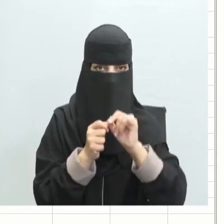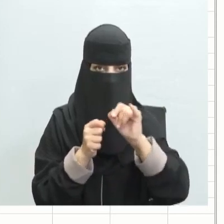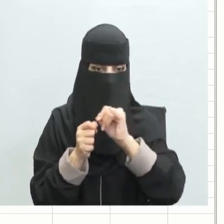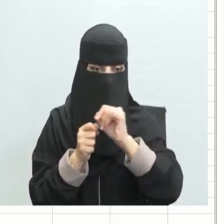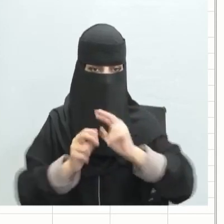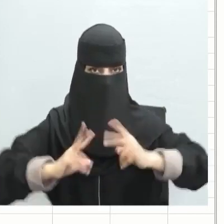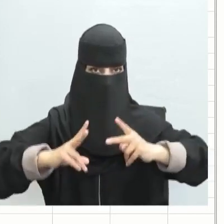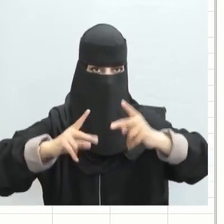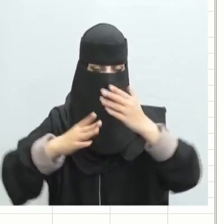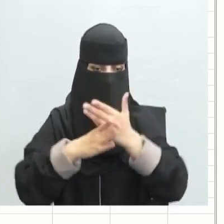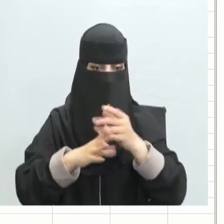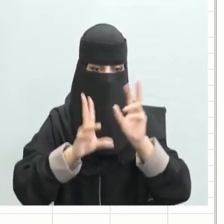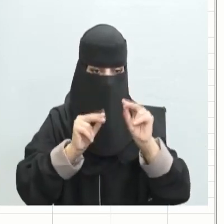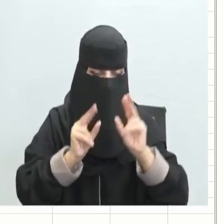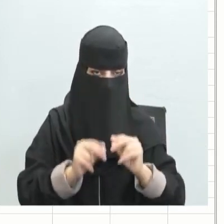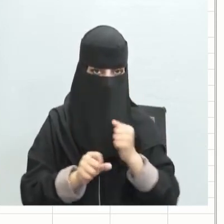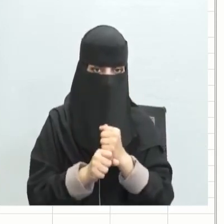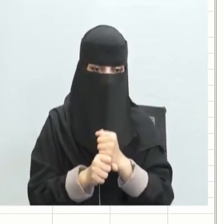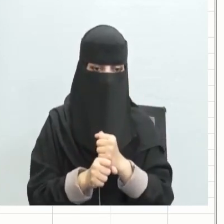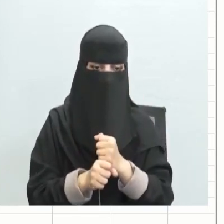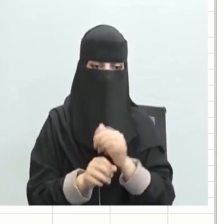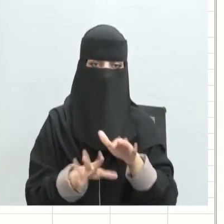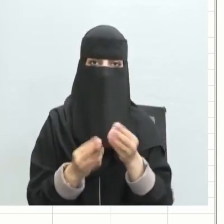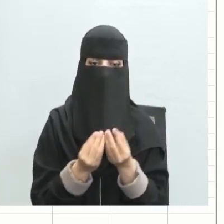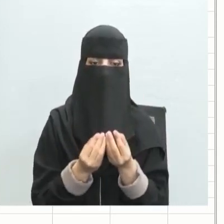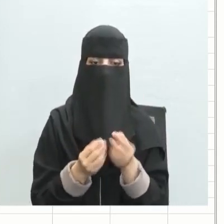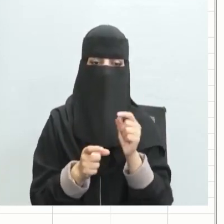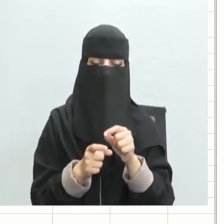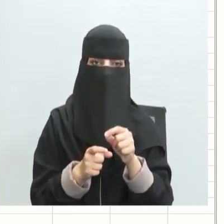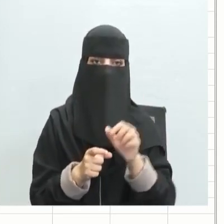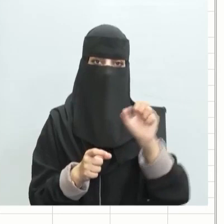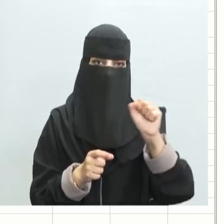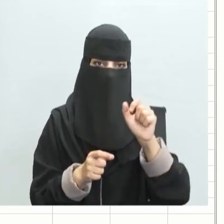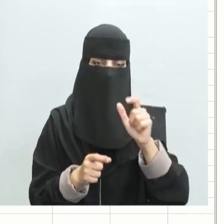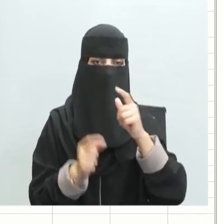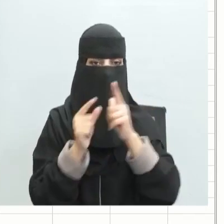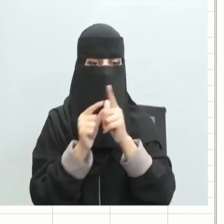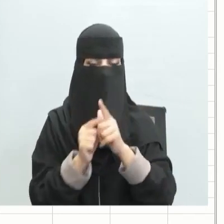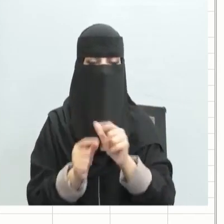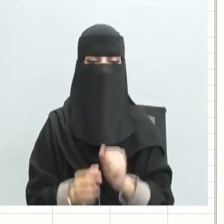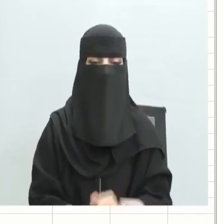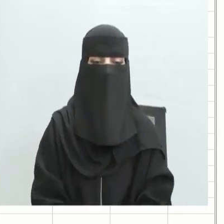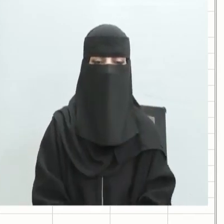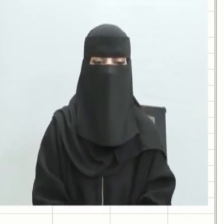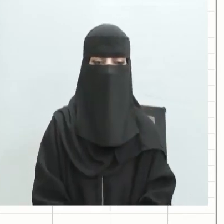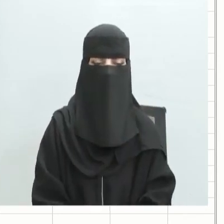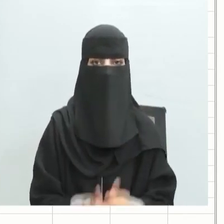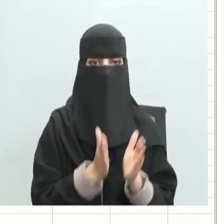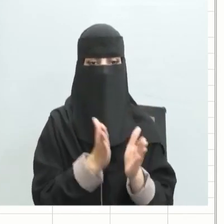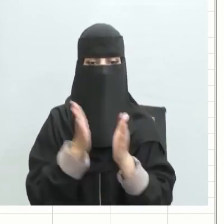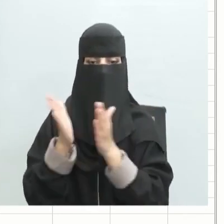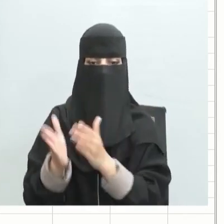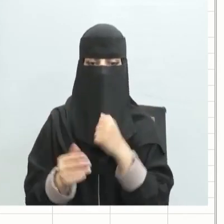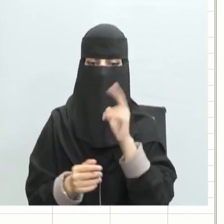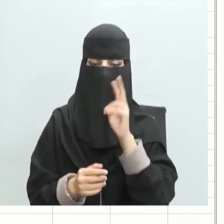ايضا تغيرت بنفس اللي هو الاطوال الموجوده عندنا في الاي وفي البي الان لو